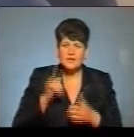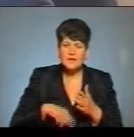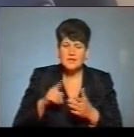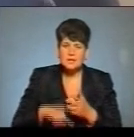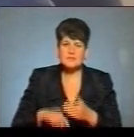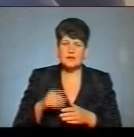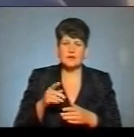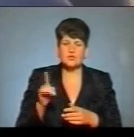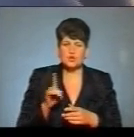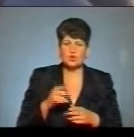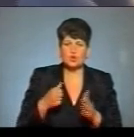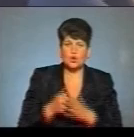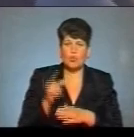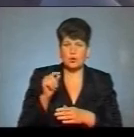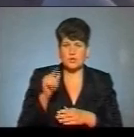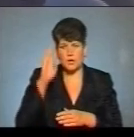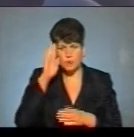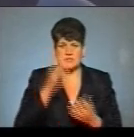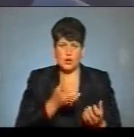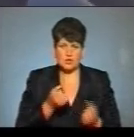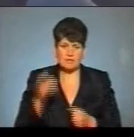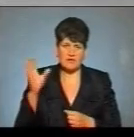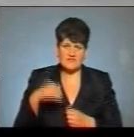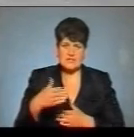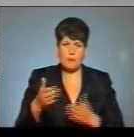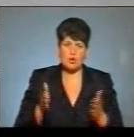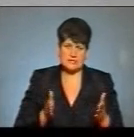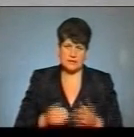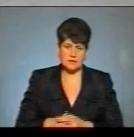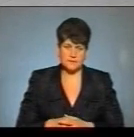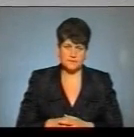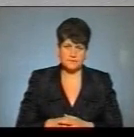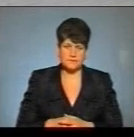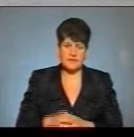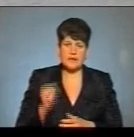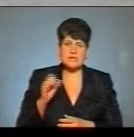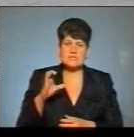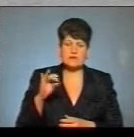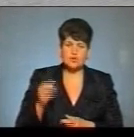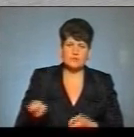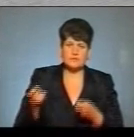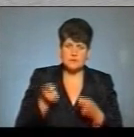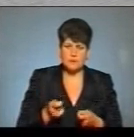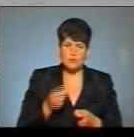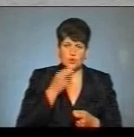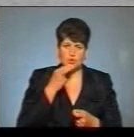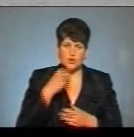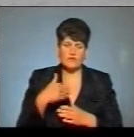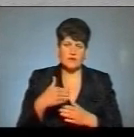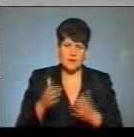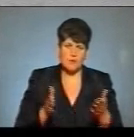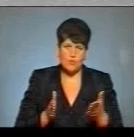що до понеділка хлопці отримають всі посилки. Андрій Савчук везе продуктові набори у поштове